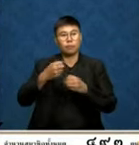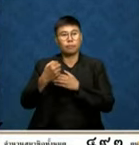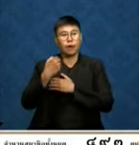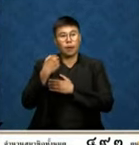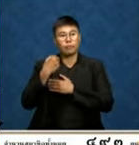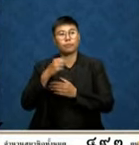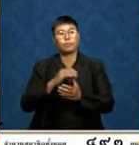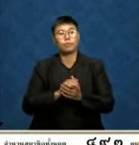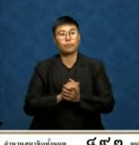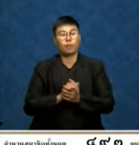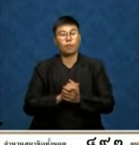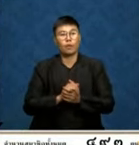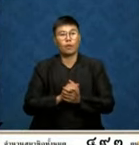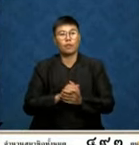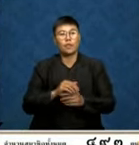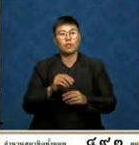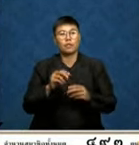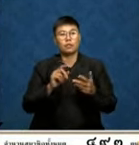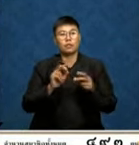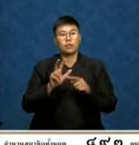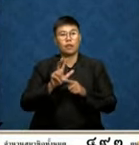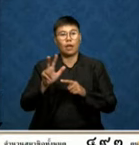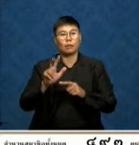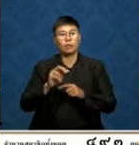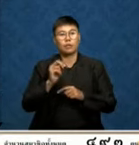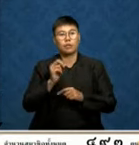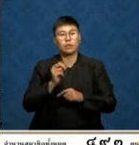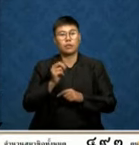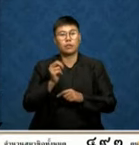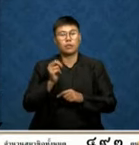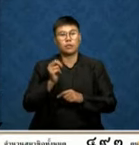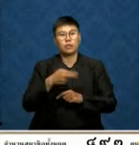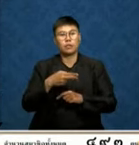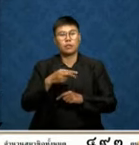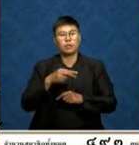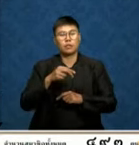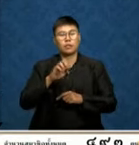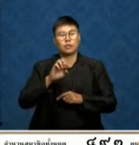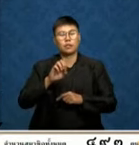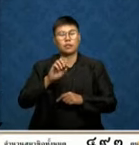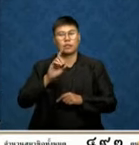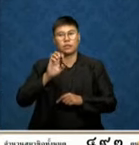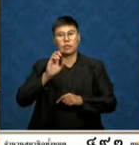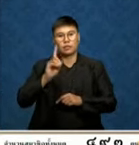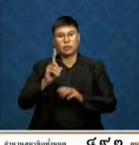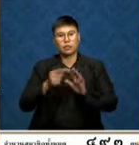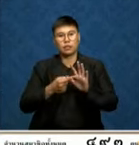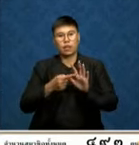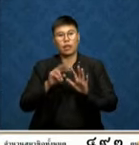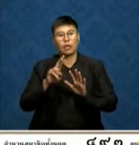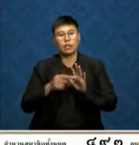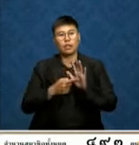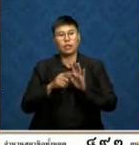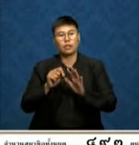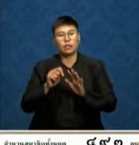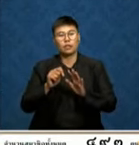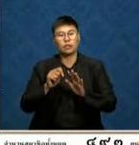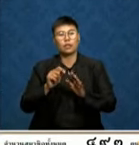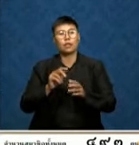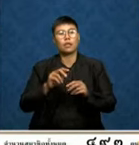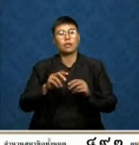3ท่านธิดารัตน์สุวรรณโคสิทธ์นะครับผู้ช่วยเลขานุการสำนักงานคณะกรรมการกำกับกิจการพลังง